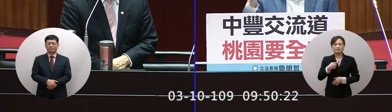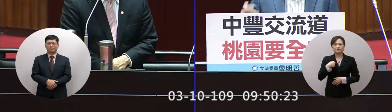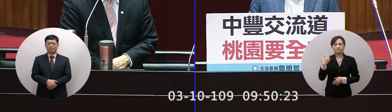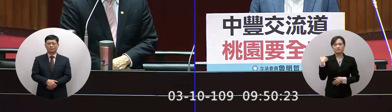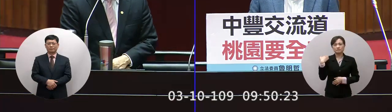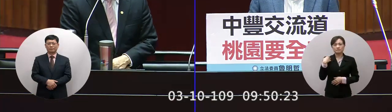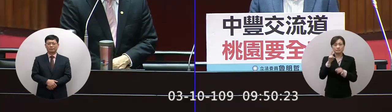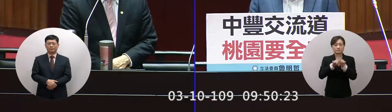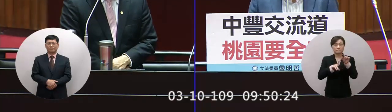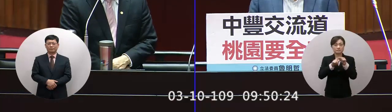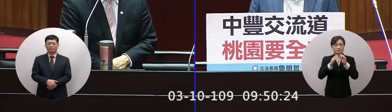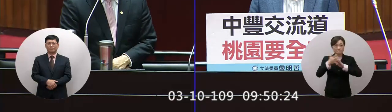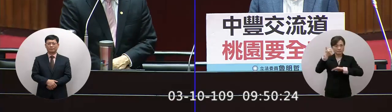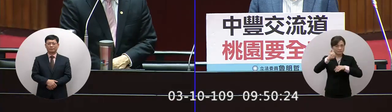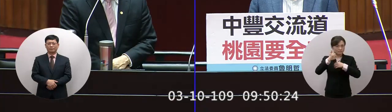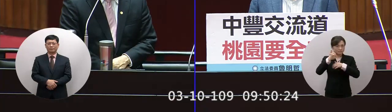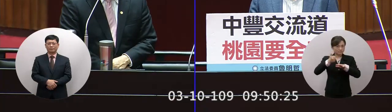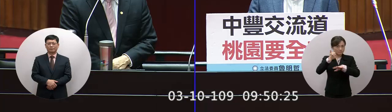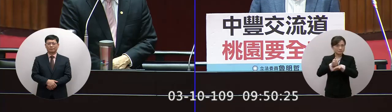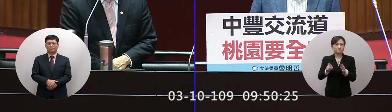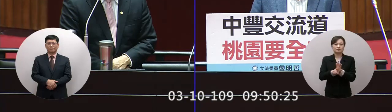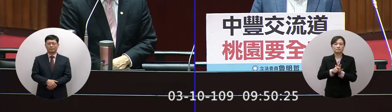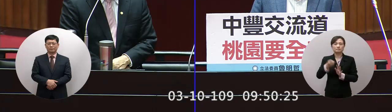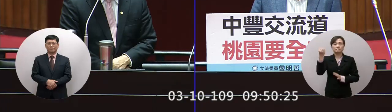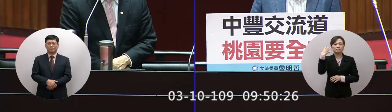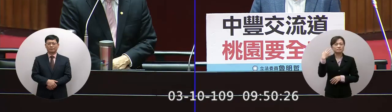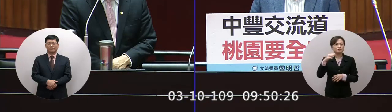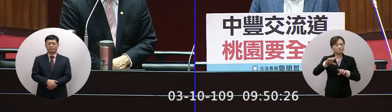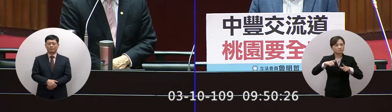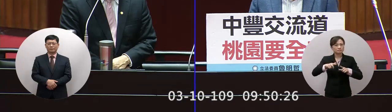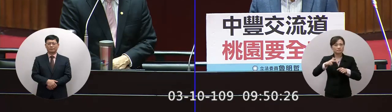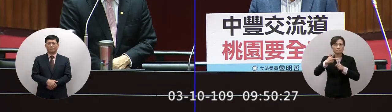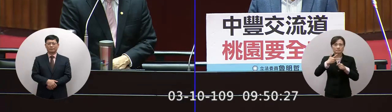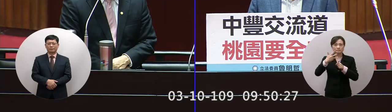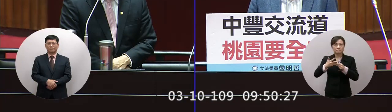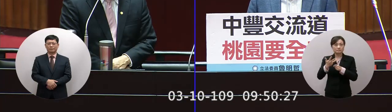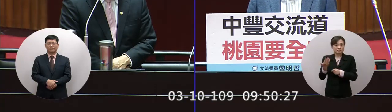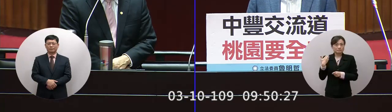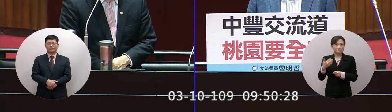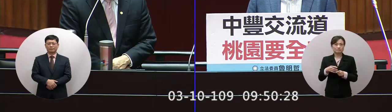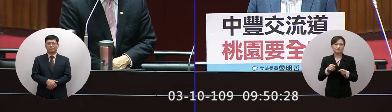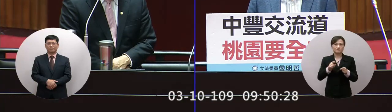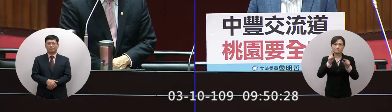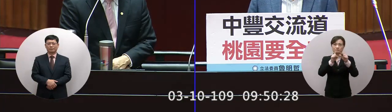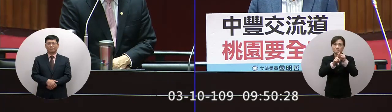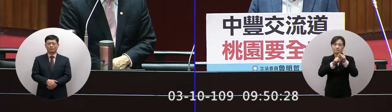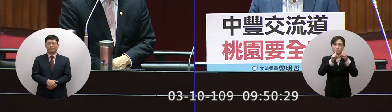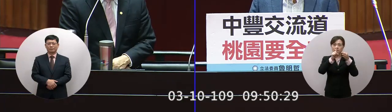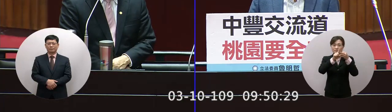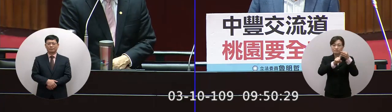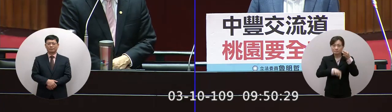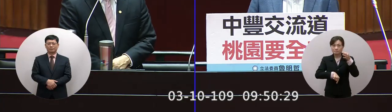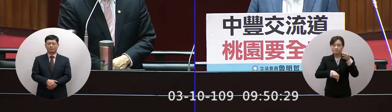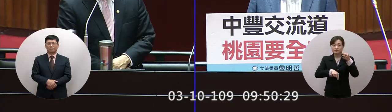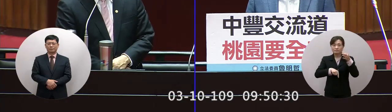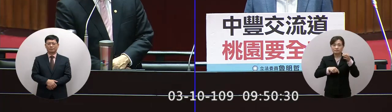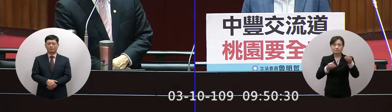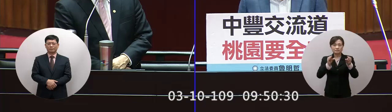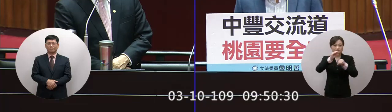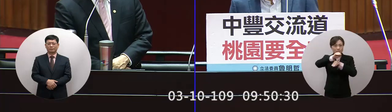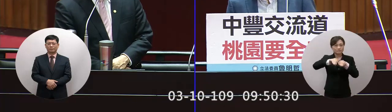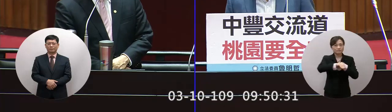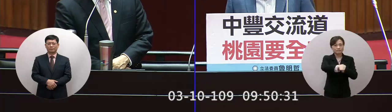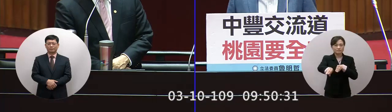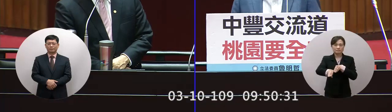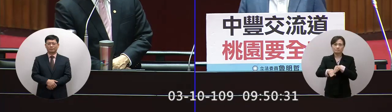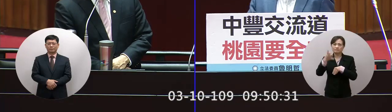候，就已经听说，大概七八年前，中丰交流道五羊高架的中丰交流道，那时候好